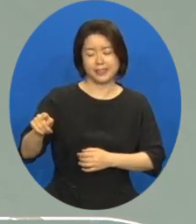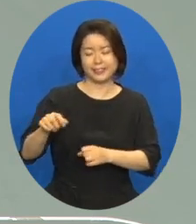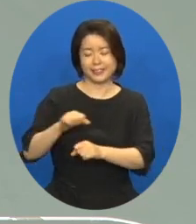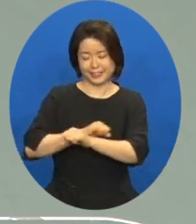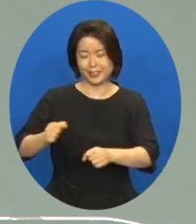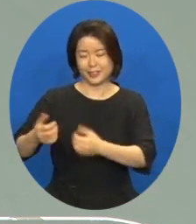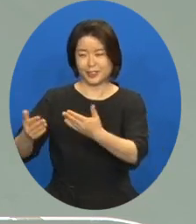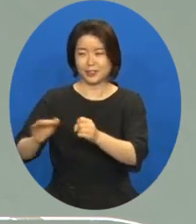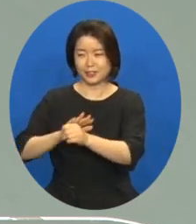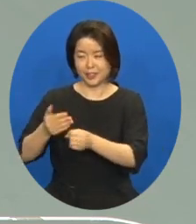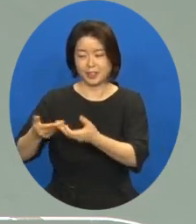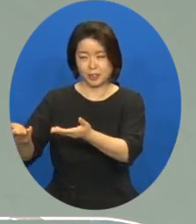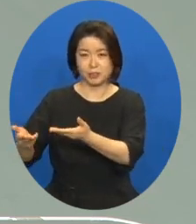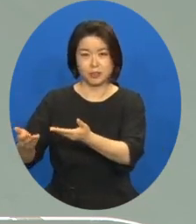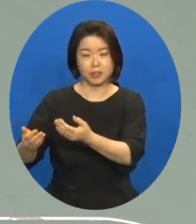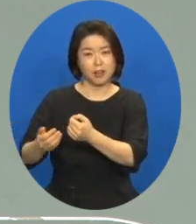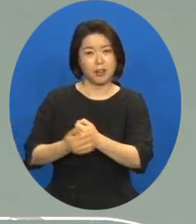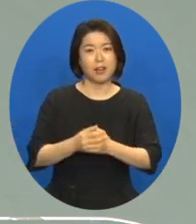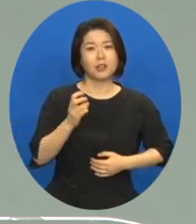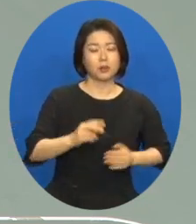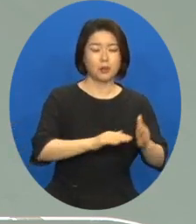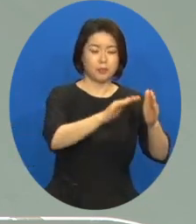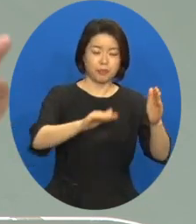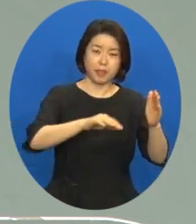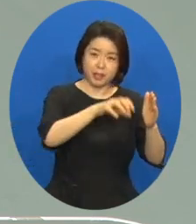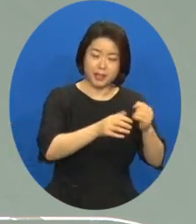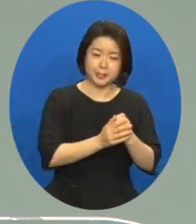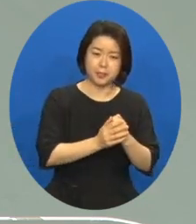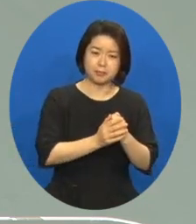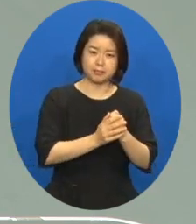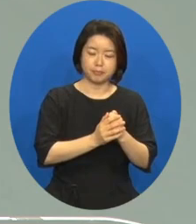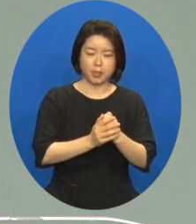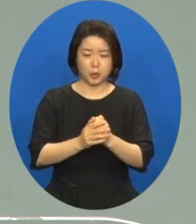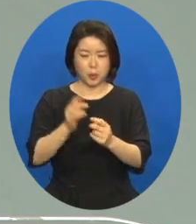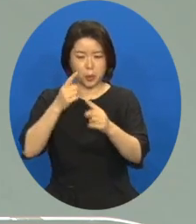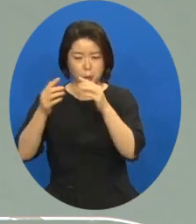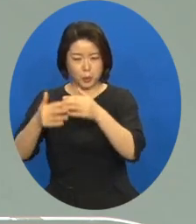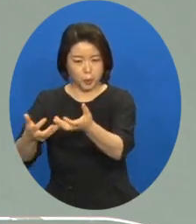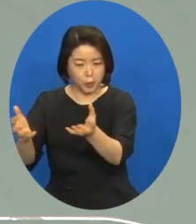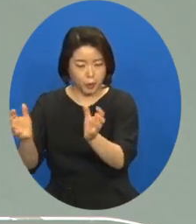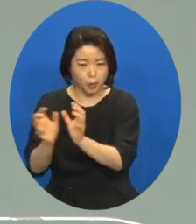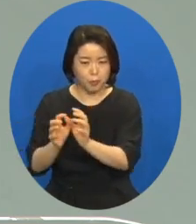어떻든지 가정이나 교회 공동체가 하나 되도록 만들어요.